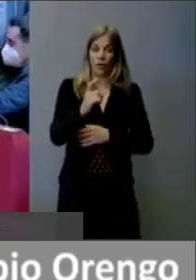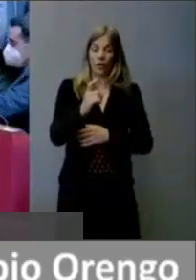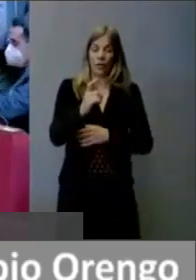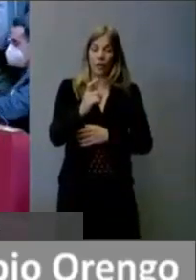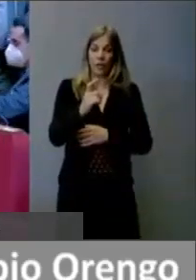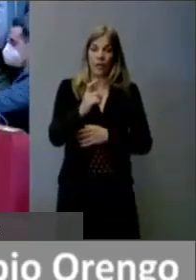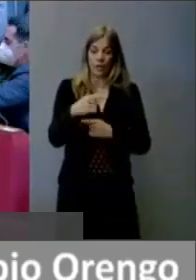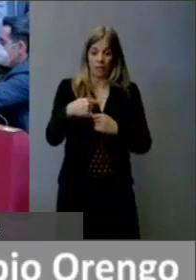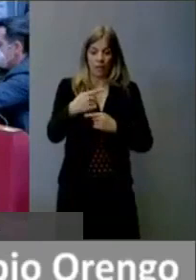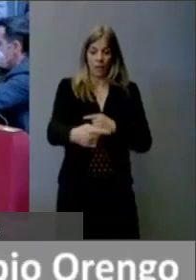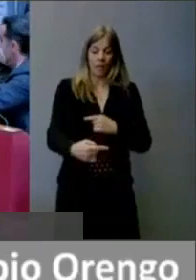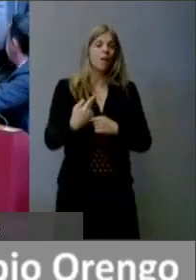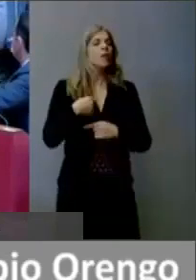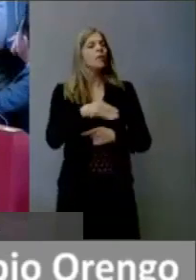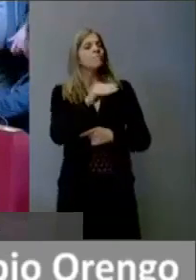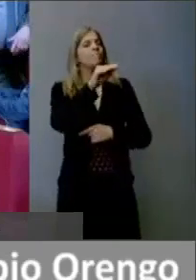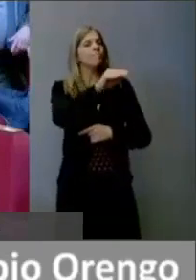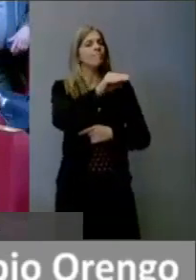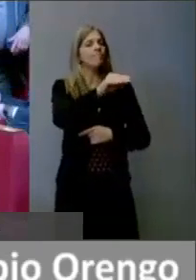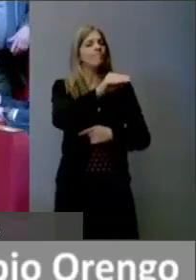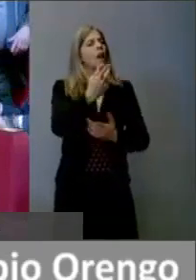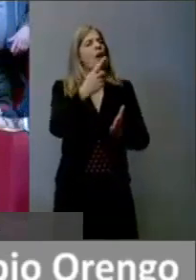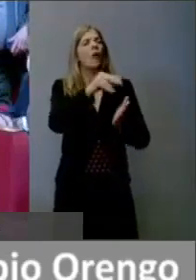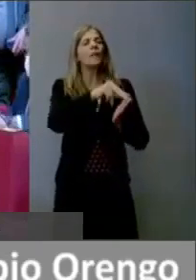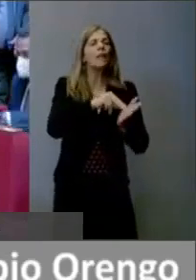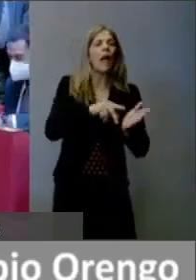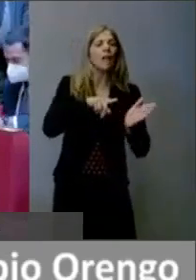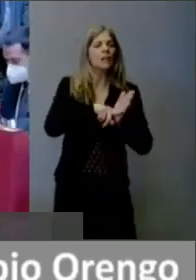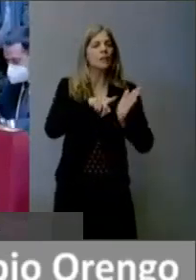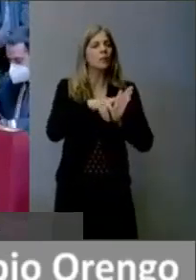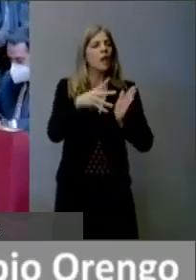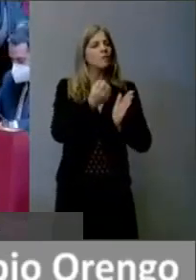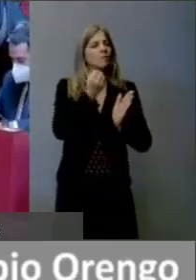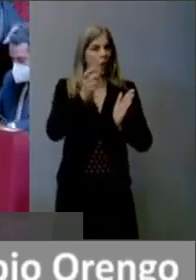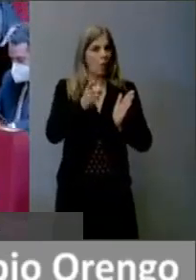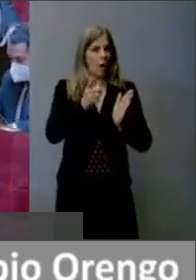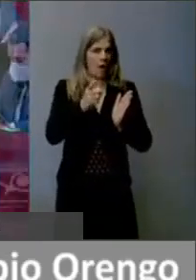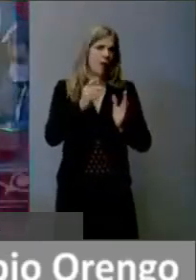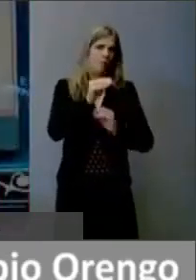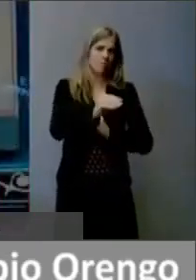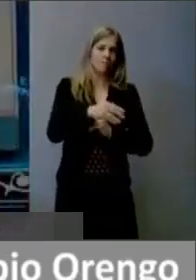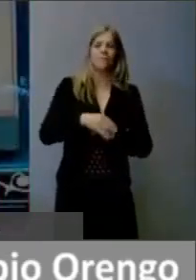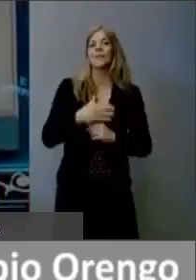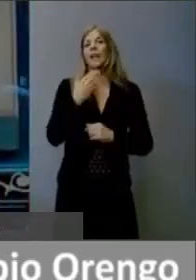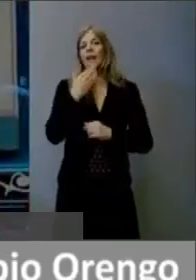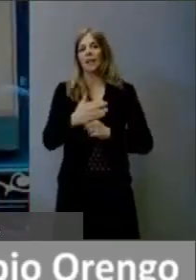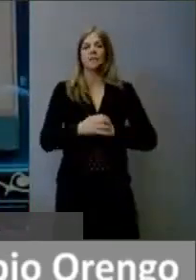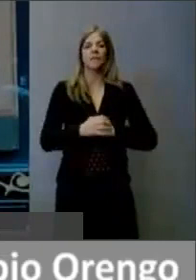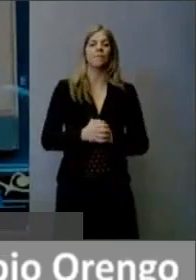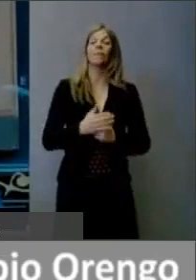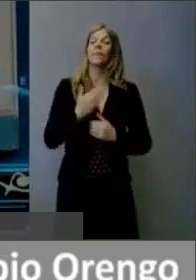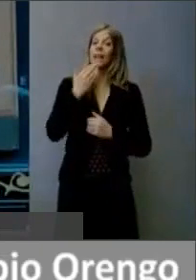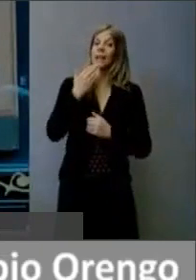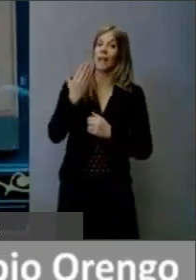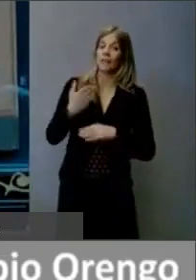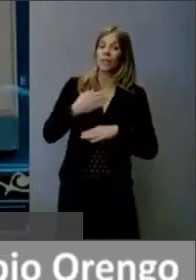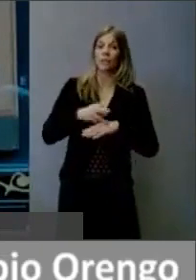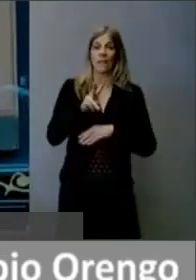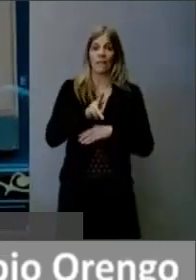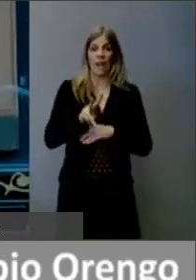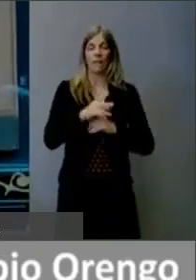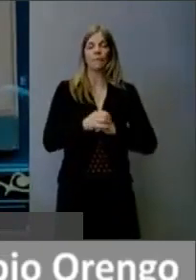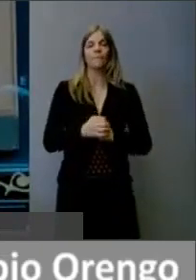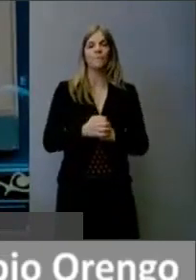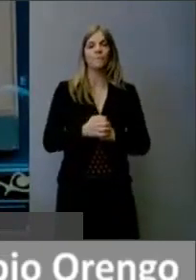i passaggi ed eventualmente i dati e i risultati ottenuti. Grazie. Grazie a lei, consigliere Villa.